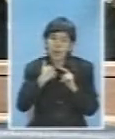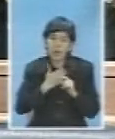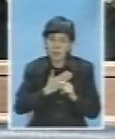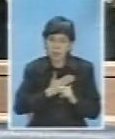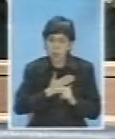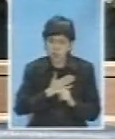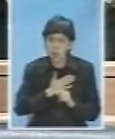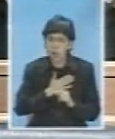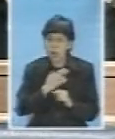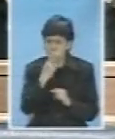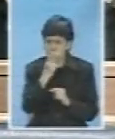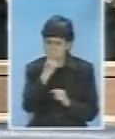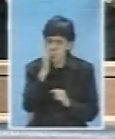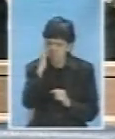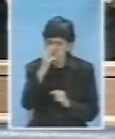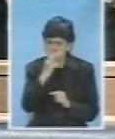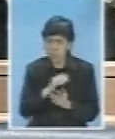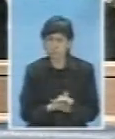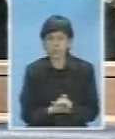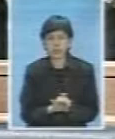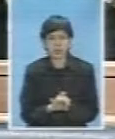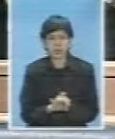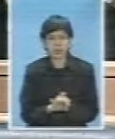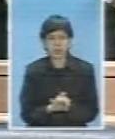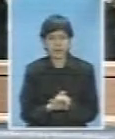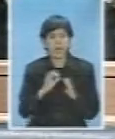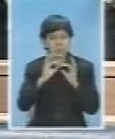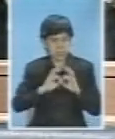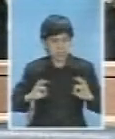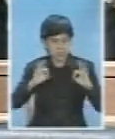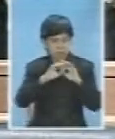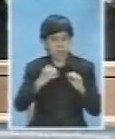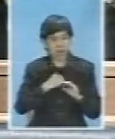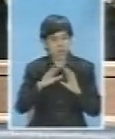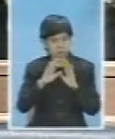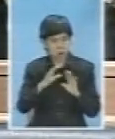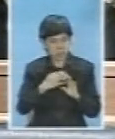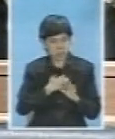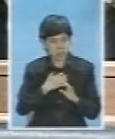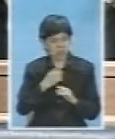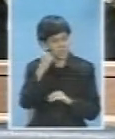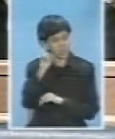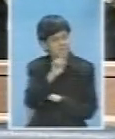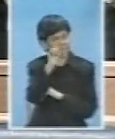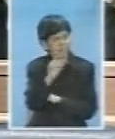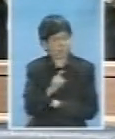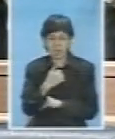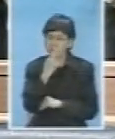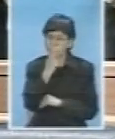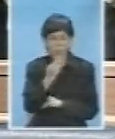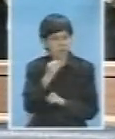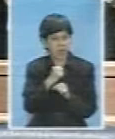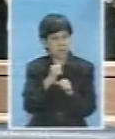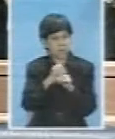ผมก็จะติดตามตรวจสอบต่อไปเรื่องสำคัญที่สุดครับท่านประธานที่ผมอยากจะฝากว่าเป็นข้อสงสัยในเรื่องของความไม่โปร่ง